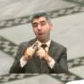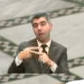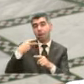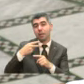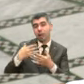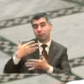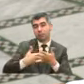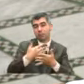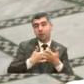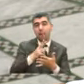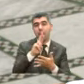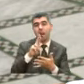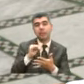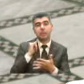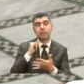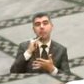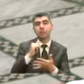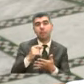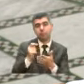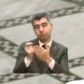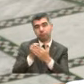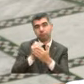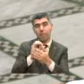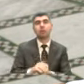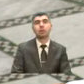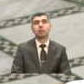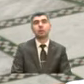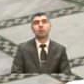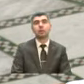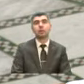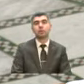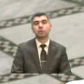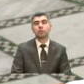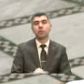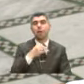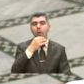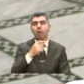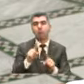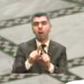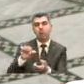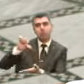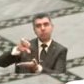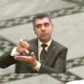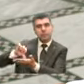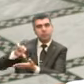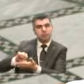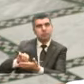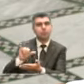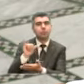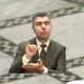سامية. أريد فقط أن أصحح الأمر، لا يهم الدوائر المحلية